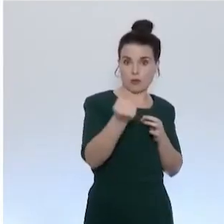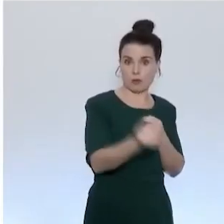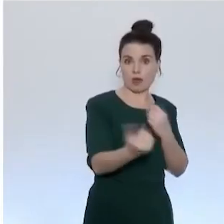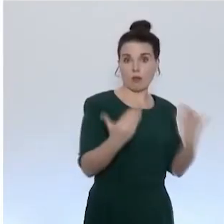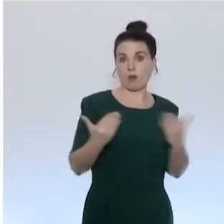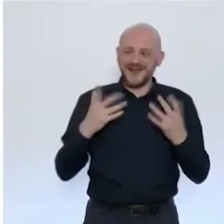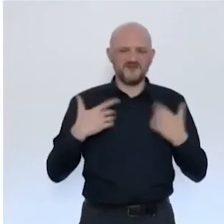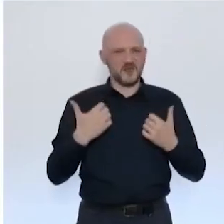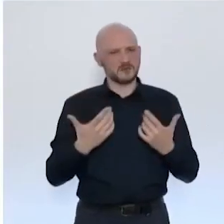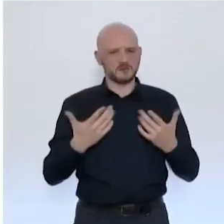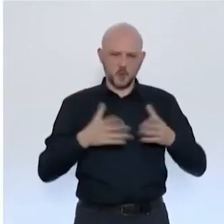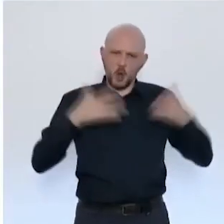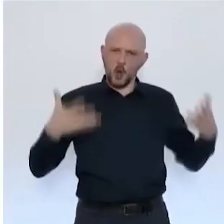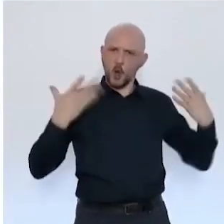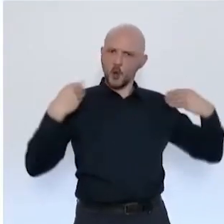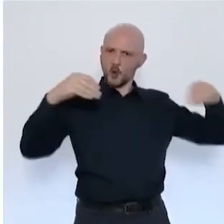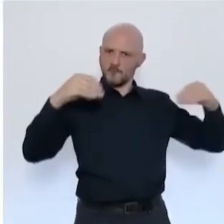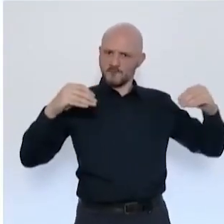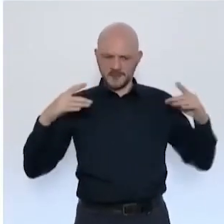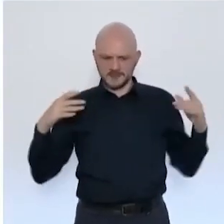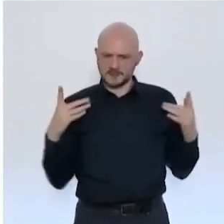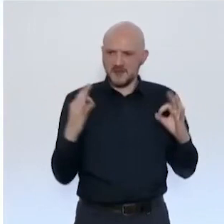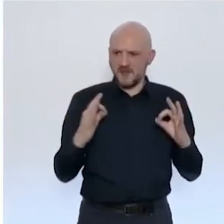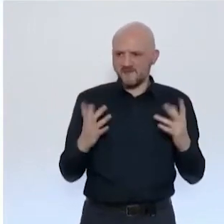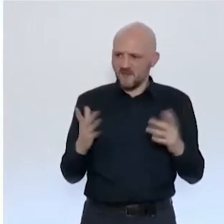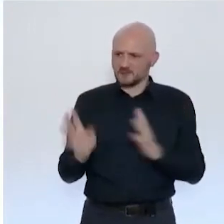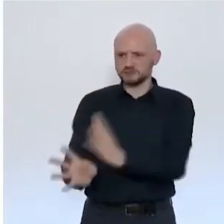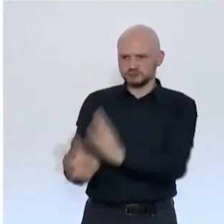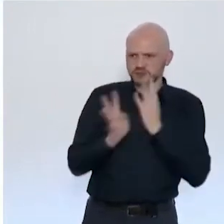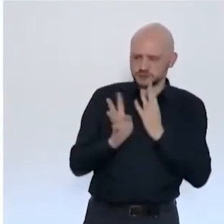vu comme ça... Bon, bah, on se retrouve très vite, parce qu'on a une